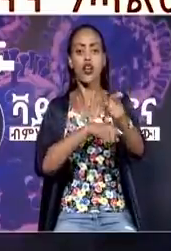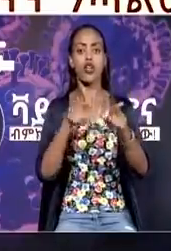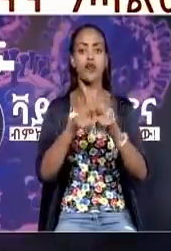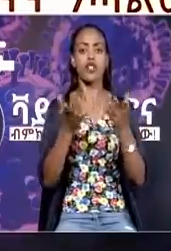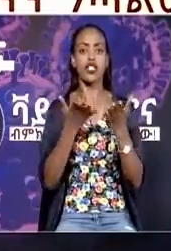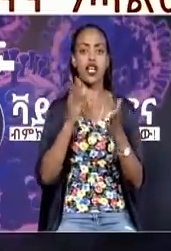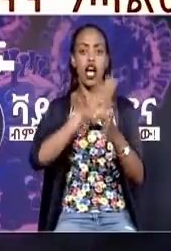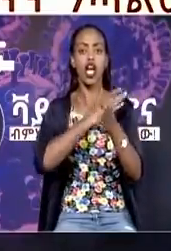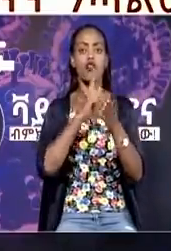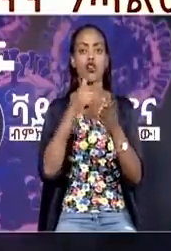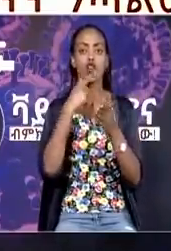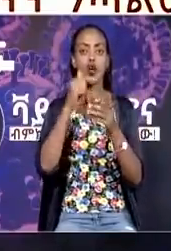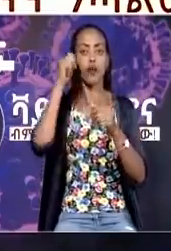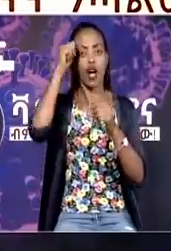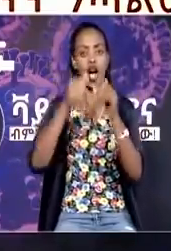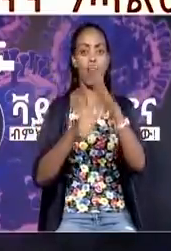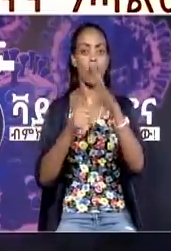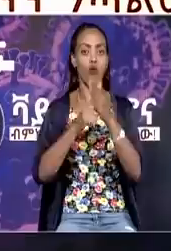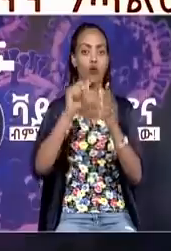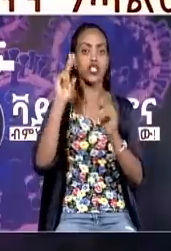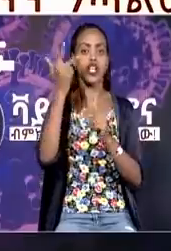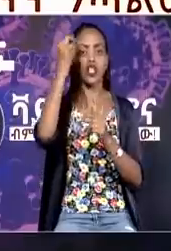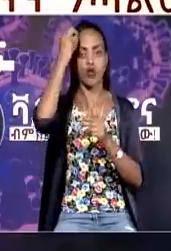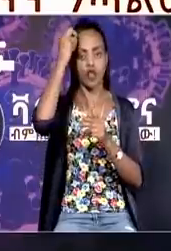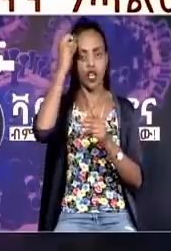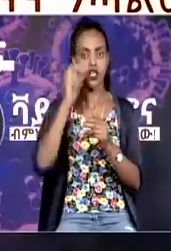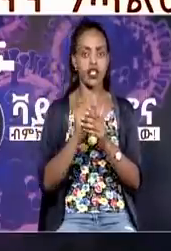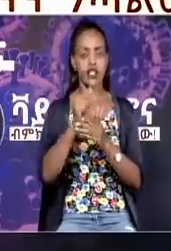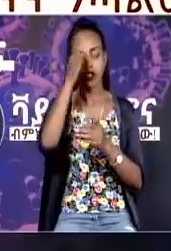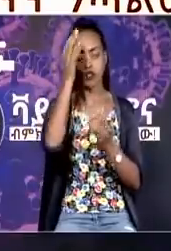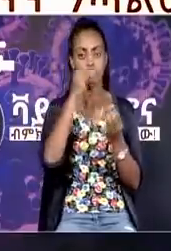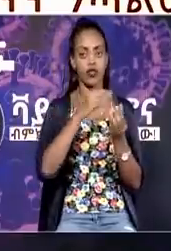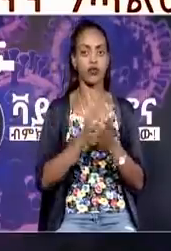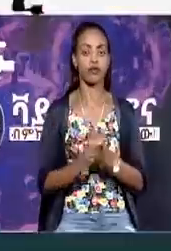ሓይሊ ኢሎም ኣቦ መንበር ውድብ ሳልሳይ ወያነ ኣይተሃያሉ ጎዲፋይ ሰሎሙን መብራህተን